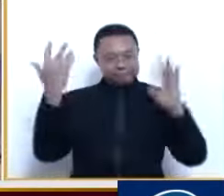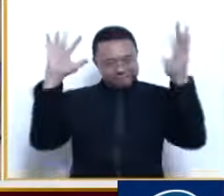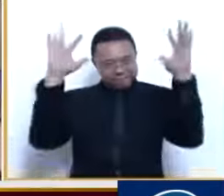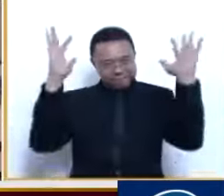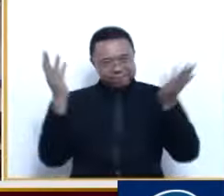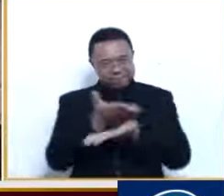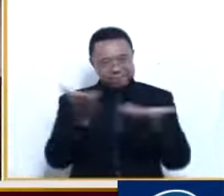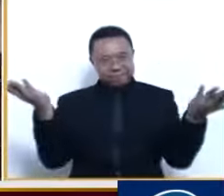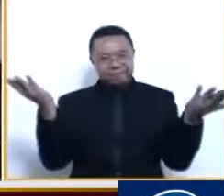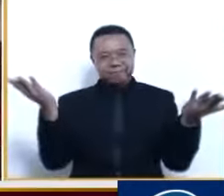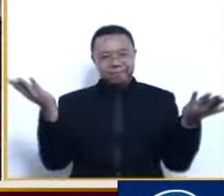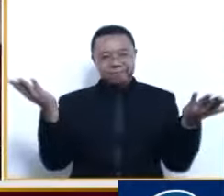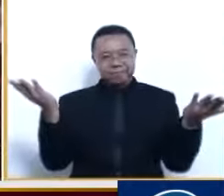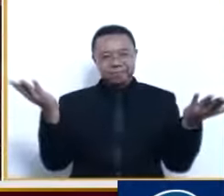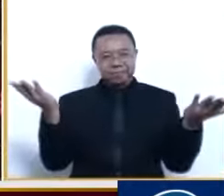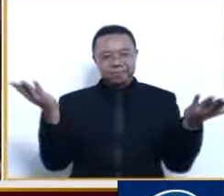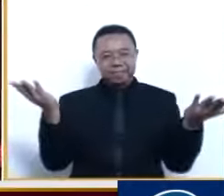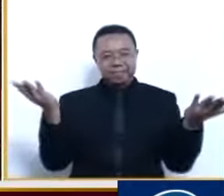memberikanla dan juga